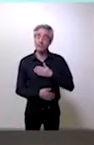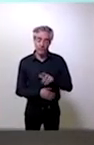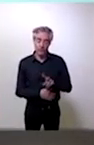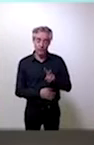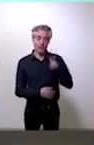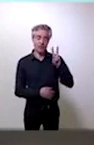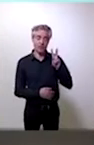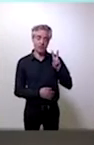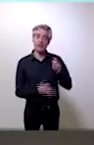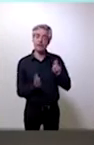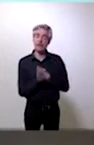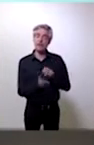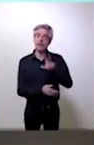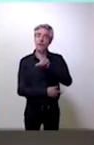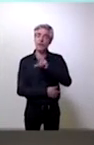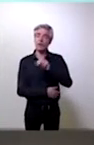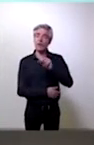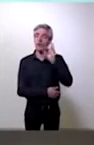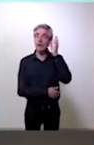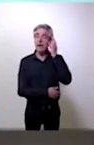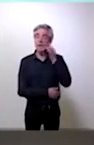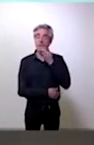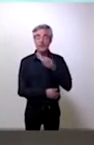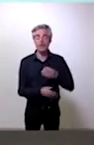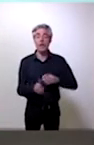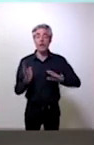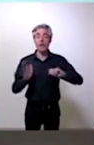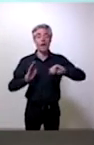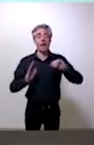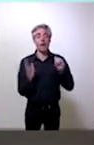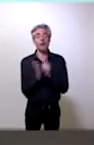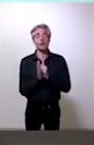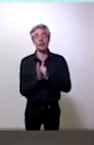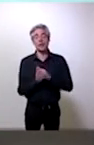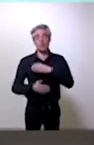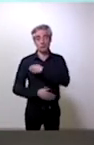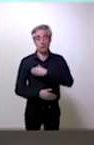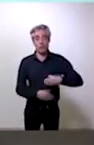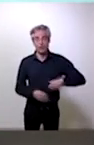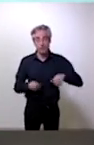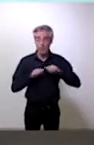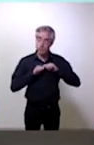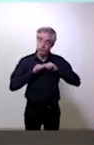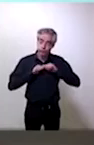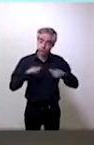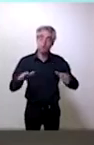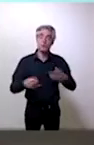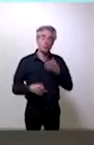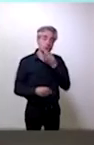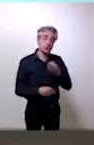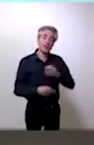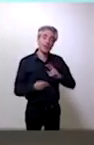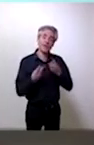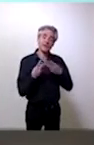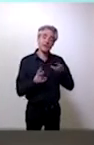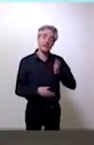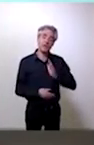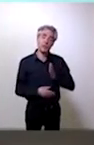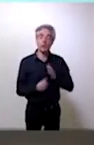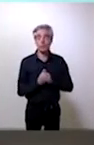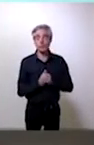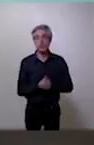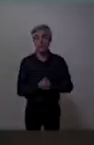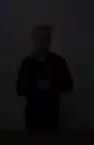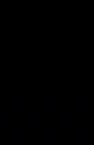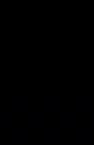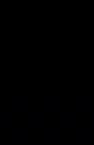c'est-à-dire le 30 avril, un arrêté municipal au terme duquel j'indiquais que la ville de Bordeaux renouvelle les extensions et